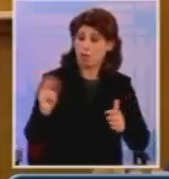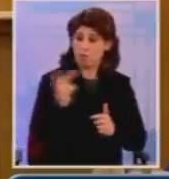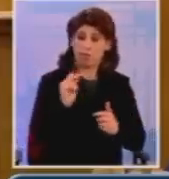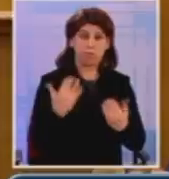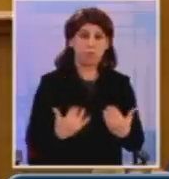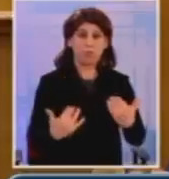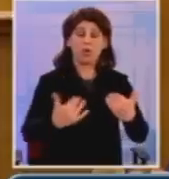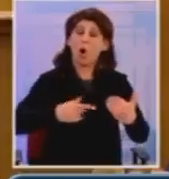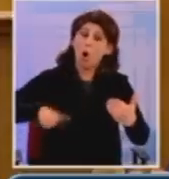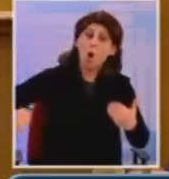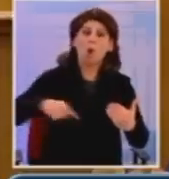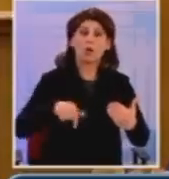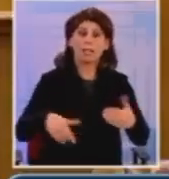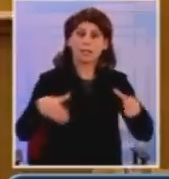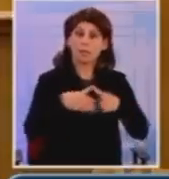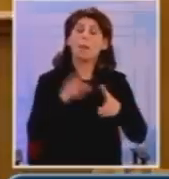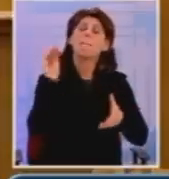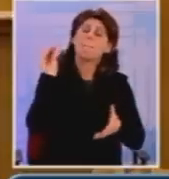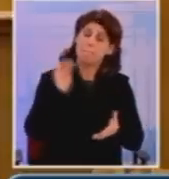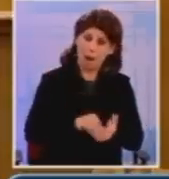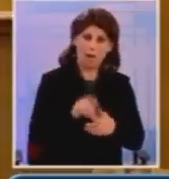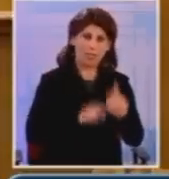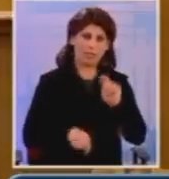σύνολό της και την Επιτροπή που σήμερα θα επανασυσταθεί.